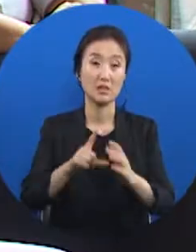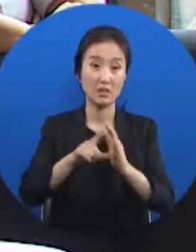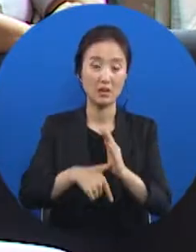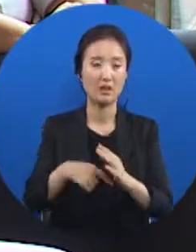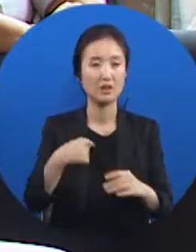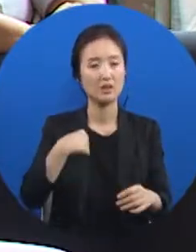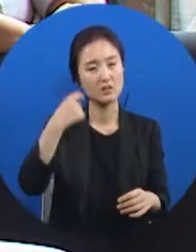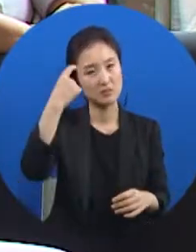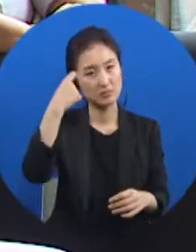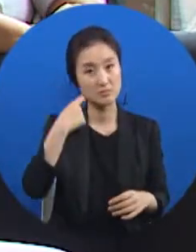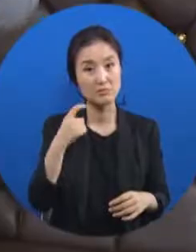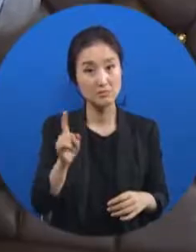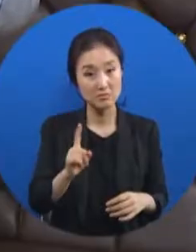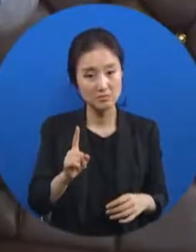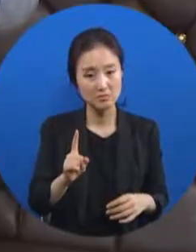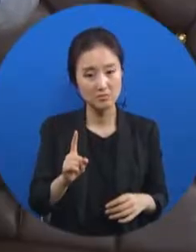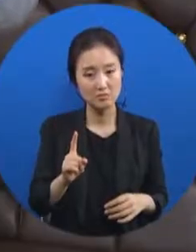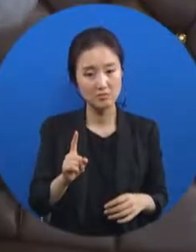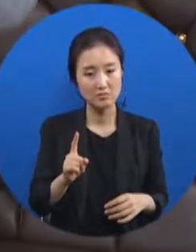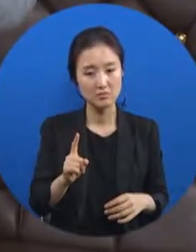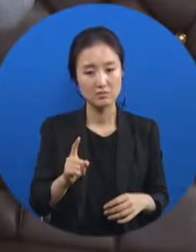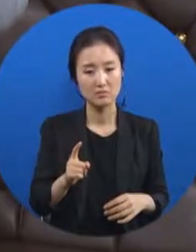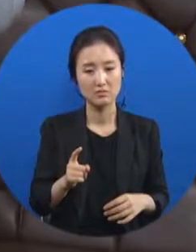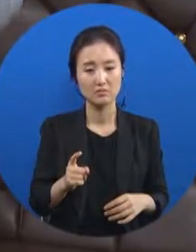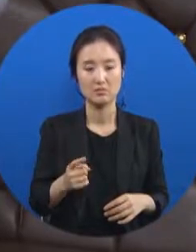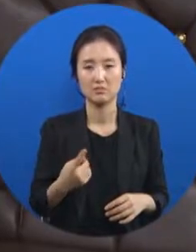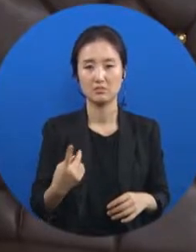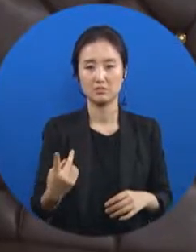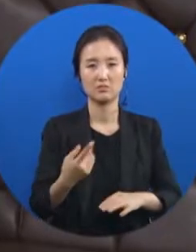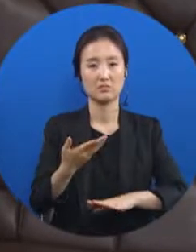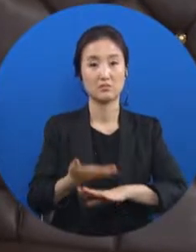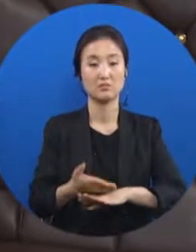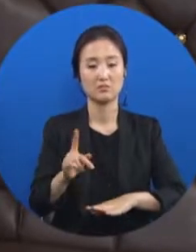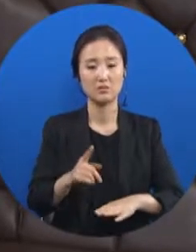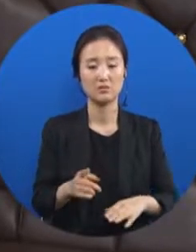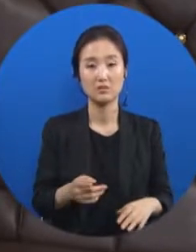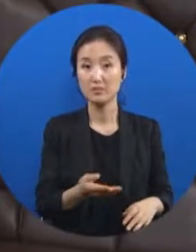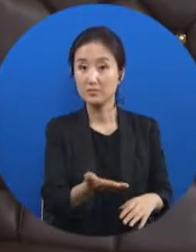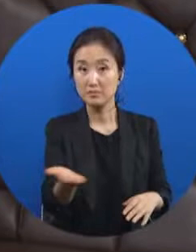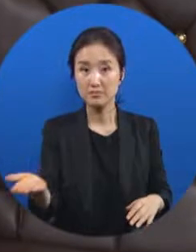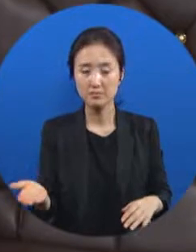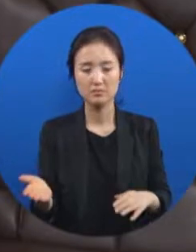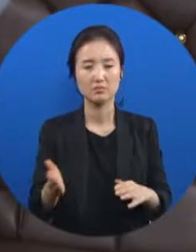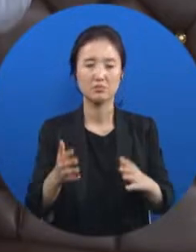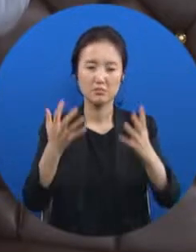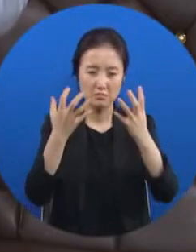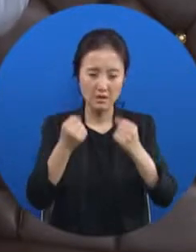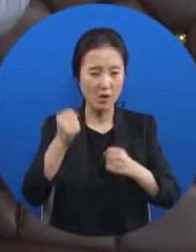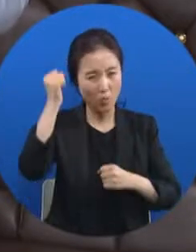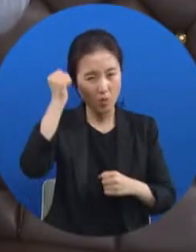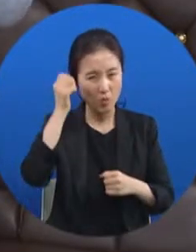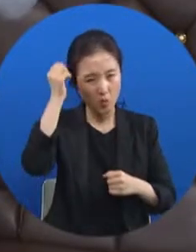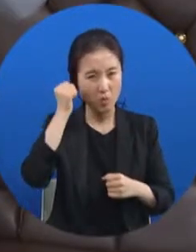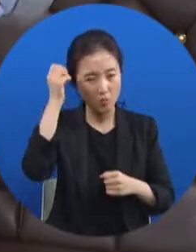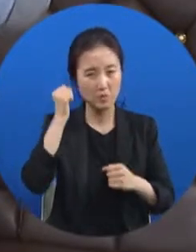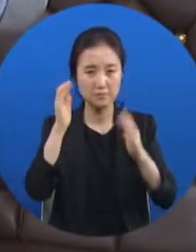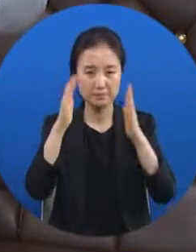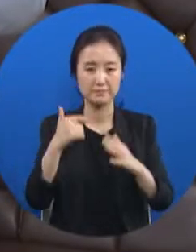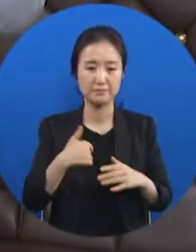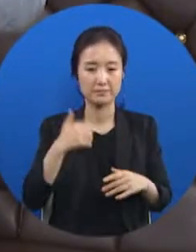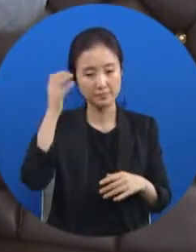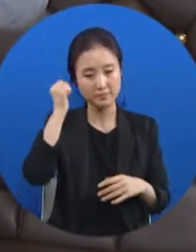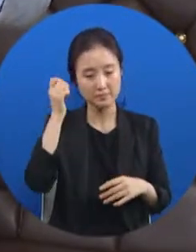저의 차이는 고등학교 때 얘들은 많이 외우고 많이 공부했고 저는 외우기